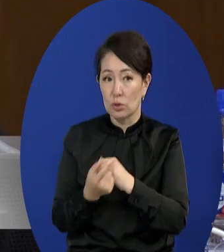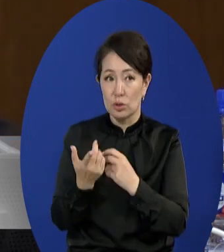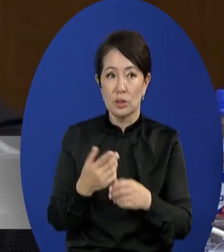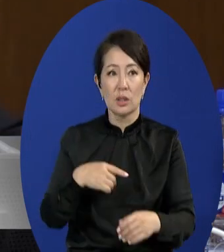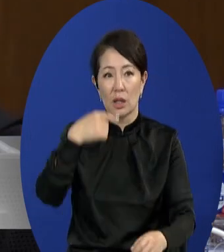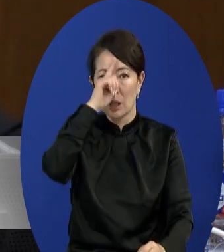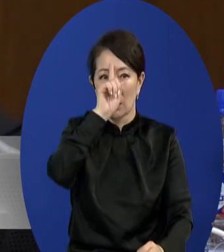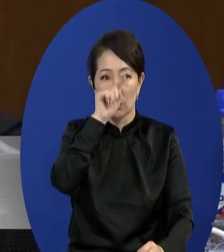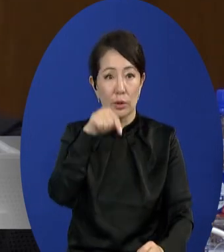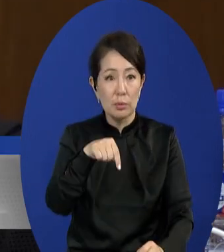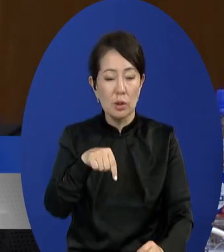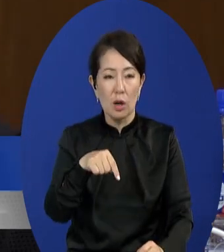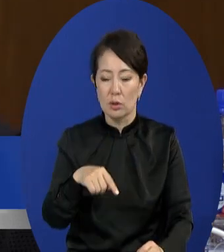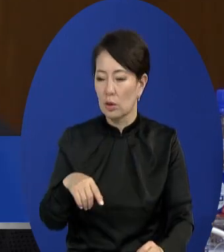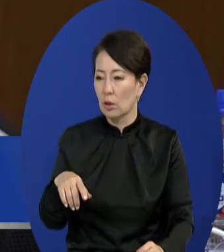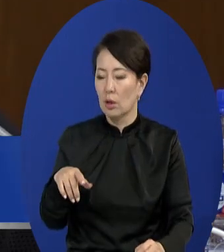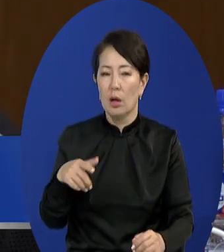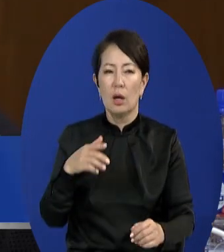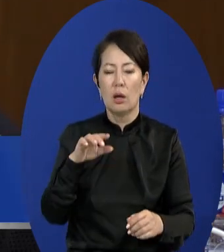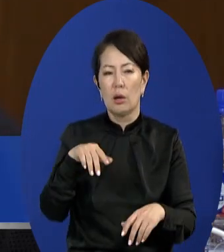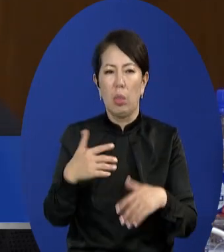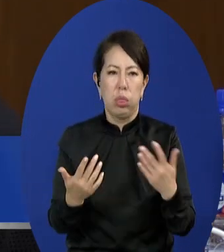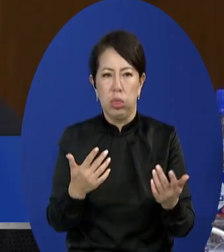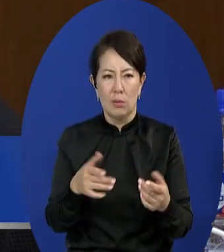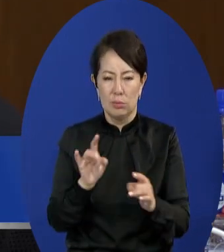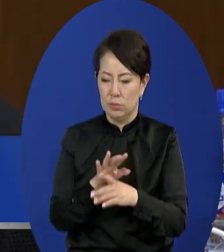салбар энэ цаг үед доголдлыг би хүлэмжшүрч чадахгүй.